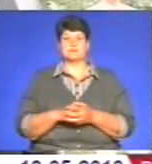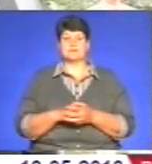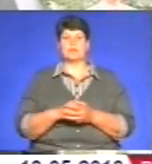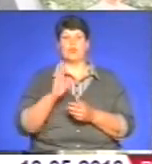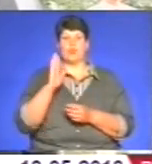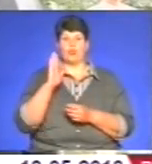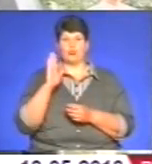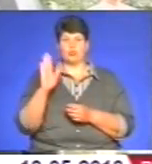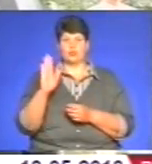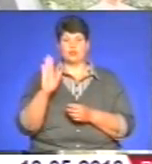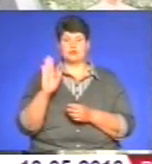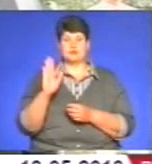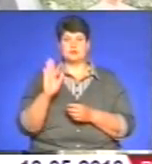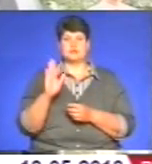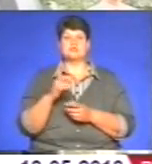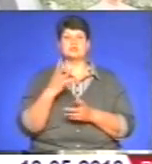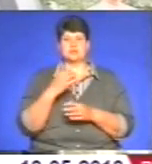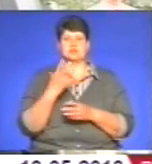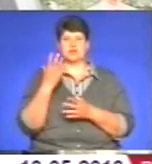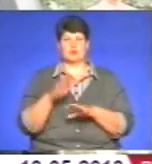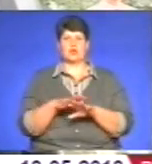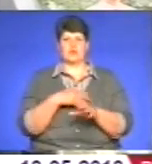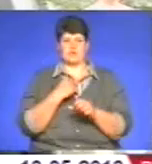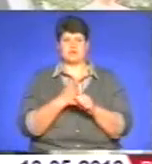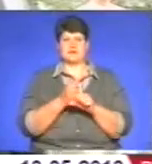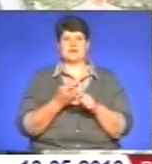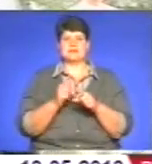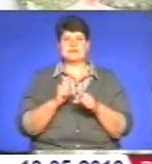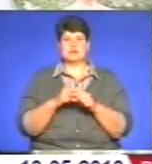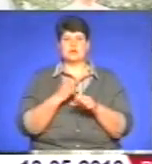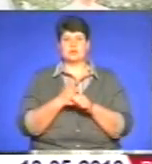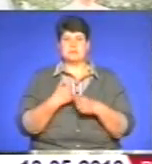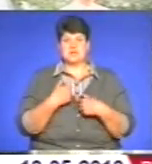будеш юначити, довго працювати тією рукою. І отже мені